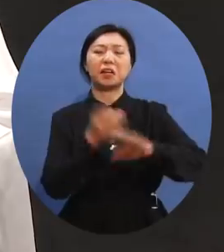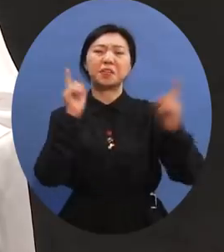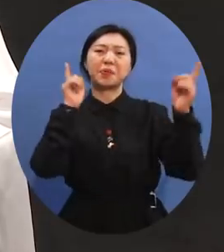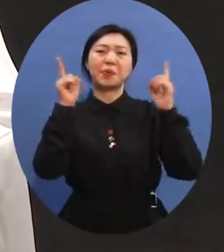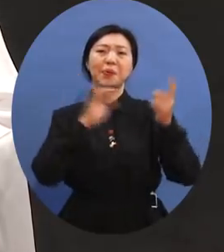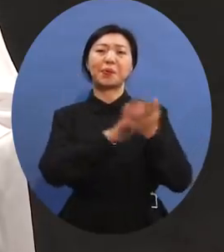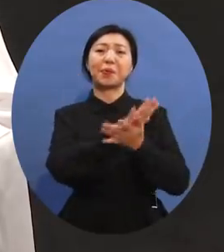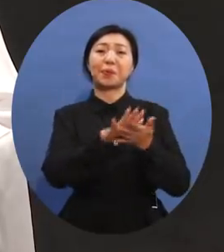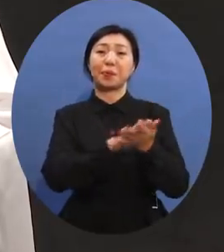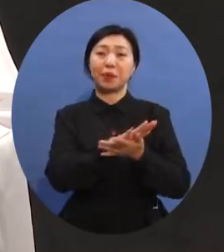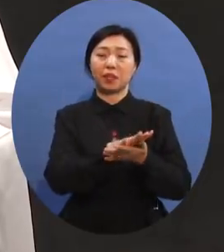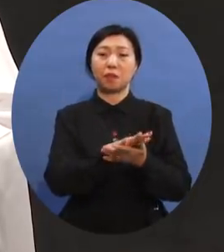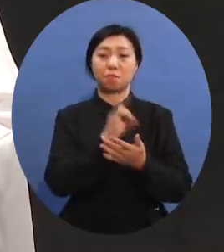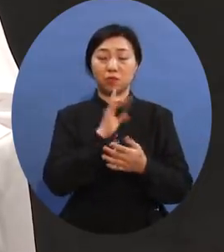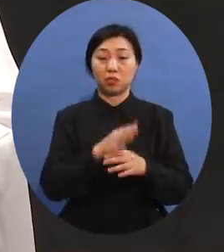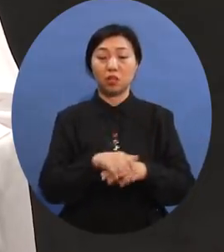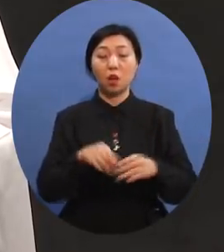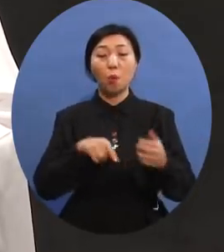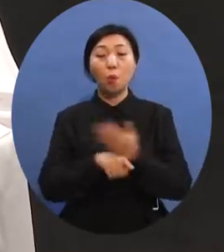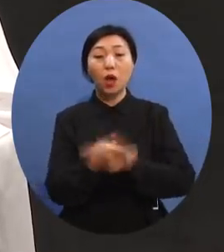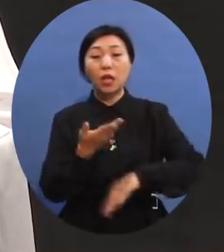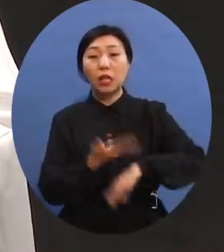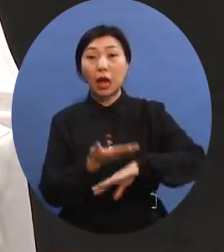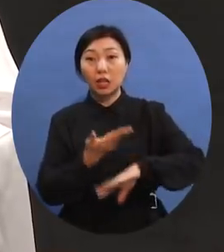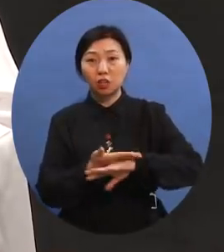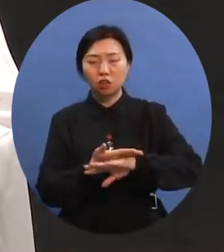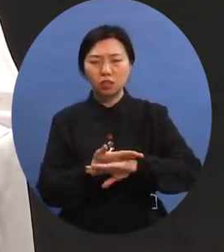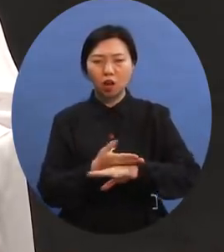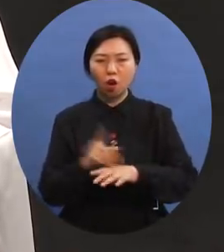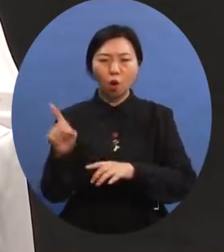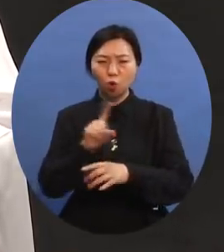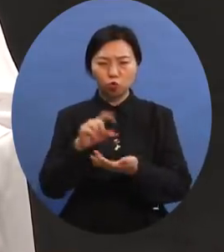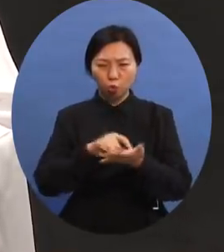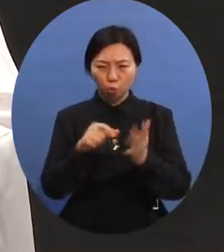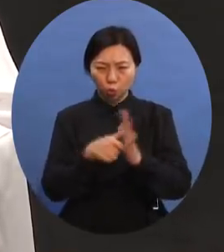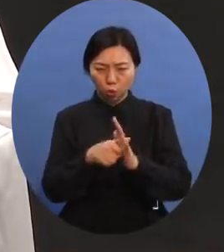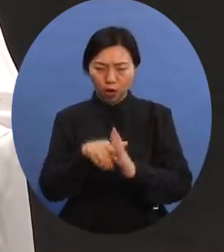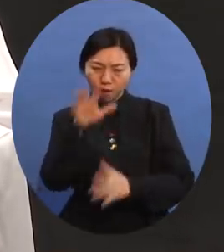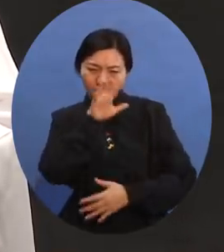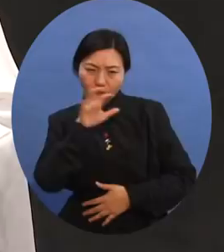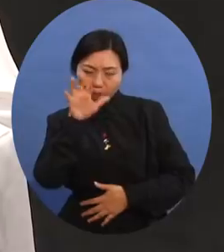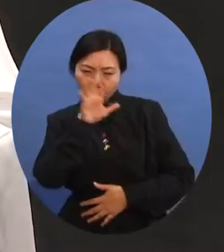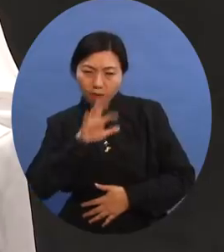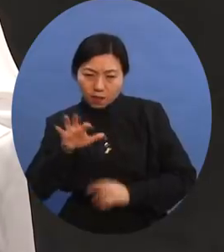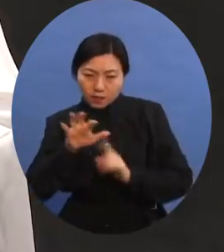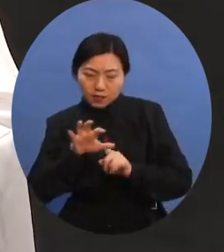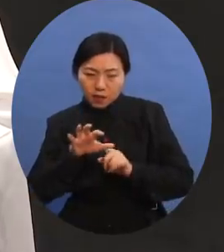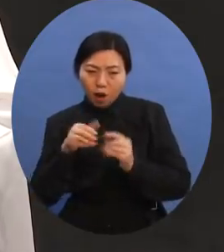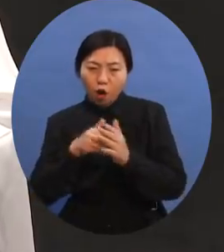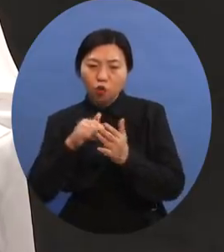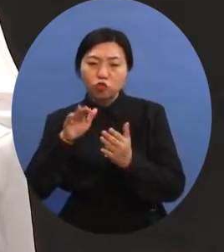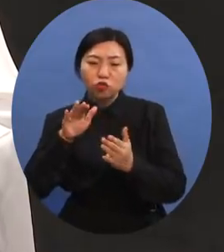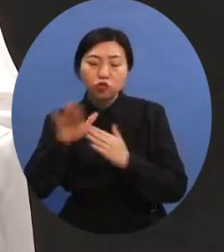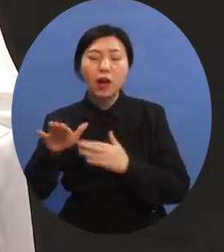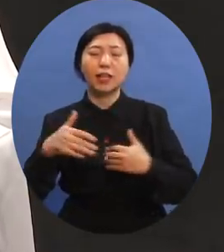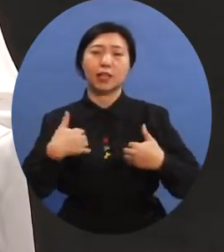거. 근데 나머지는 다 재미는 일정하게 연습을 하면 다그 나름대로 재미가